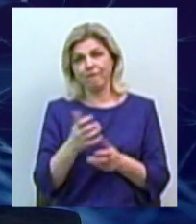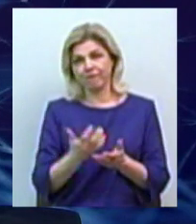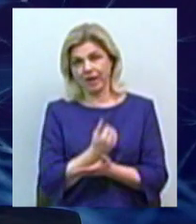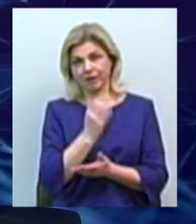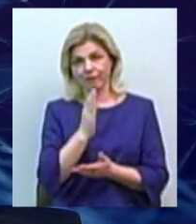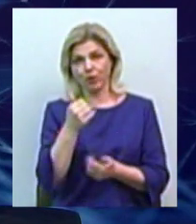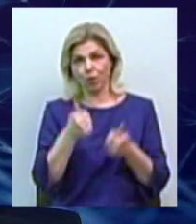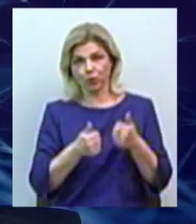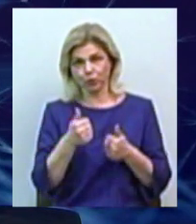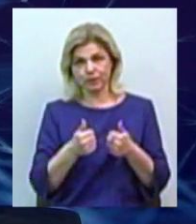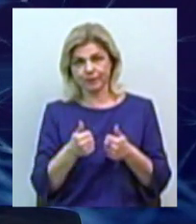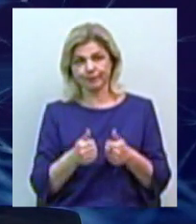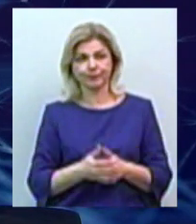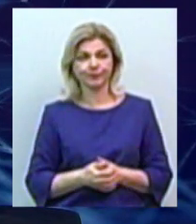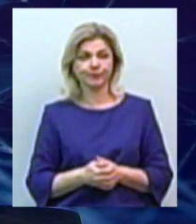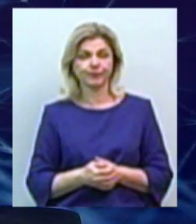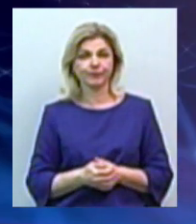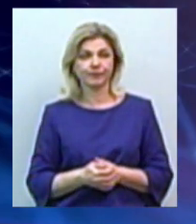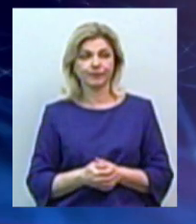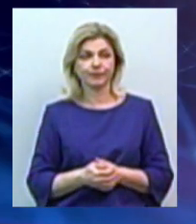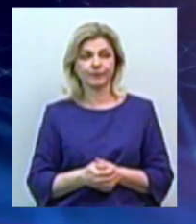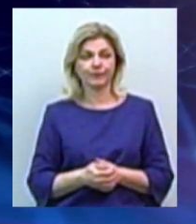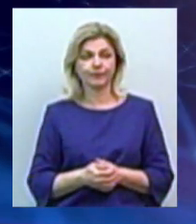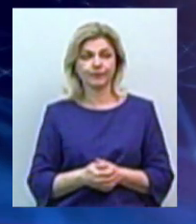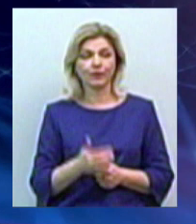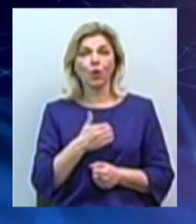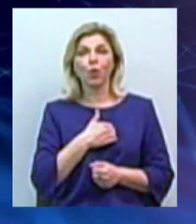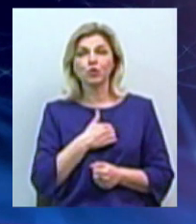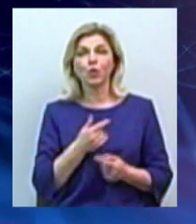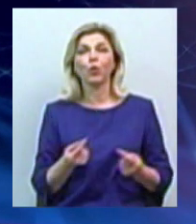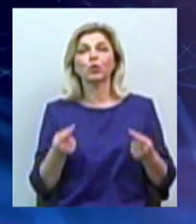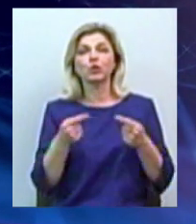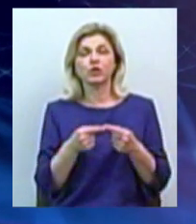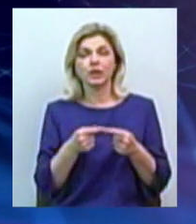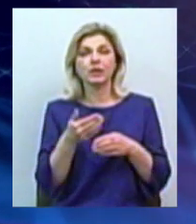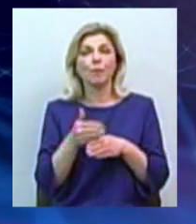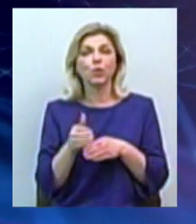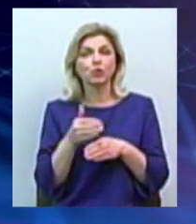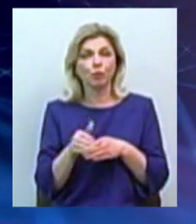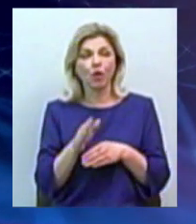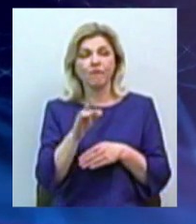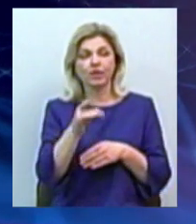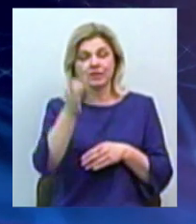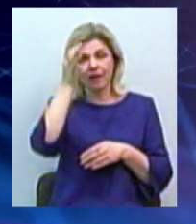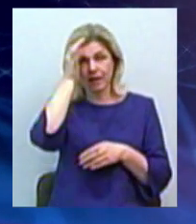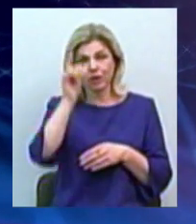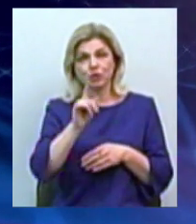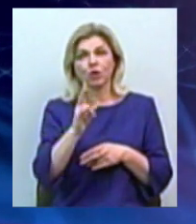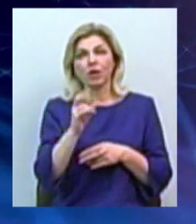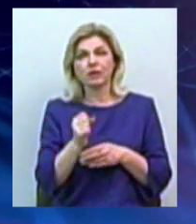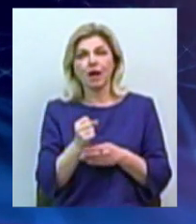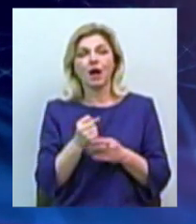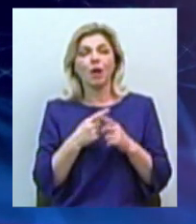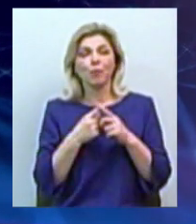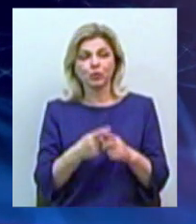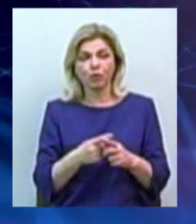бачимо сьогодні? До сьогодні трошки згодом. Я хочу уточнити просто поступово. Ви згадали про те, що на певні поступки так міністерство,